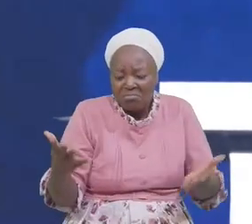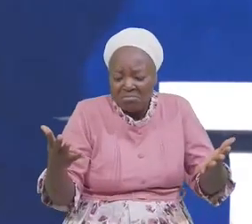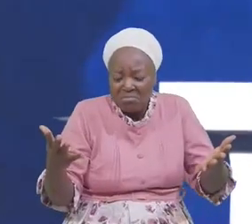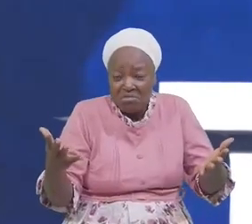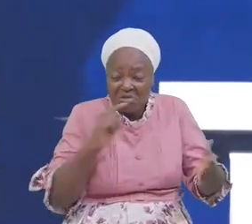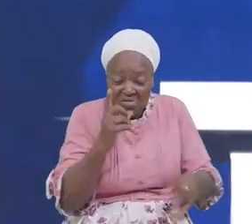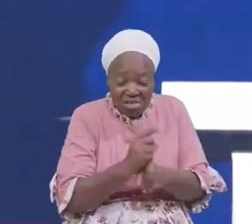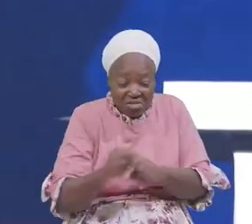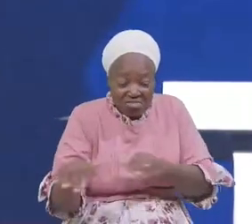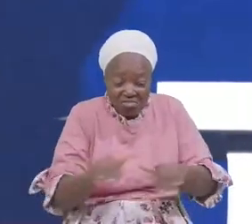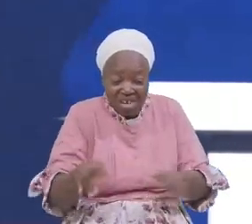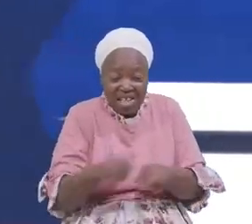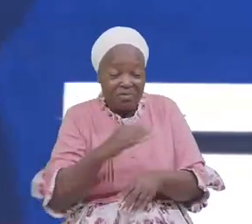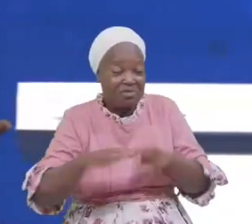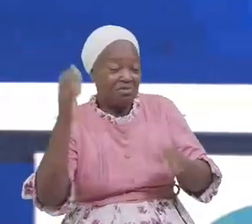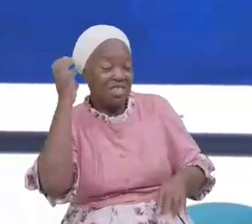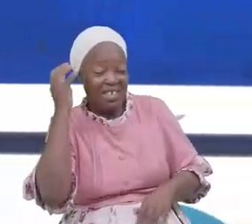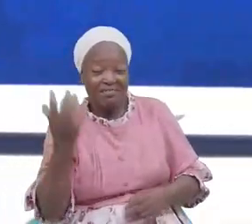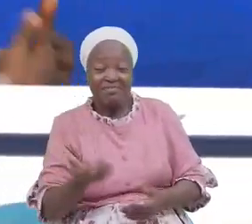tu vas agir comme si tu n'as rien entendu.